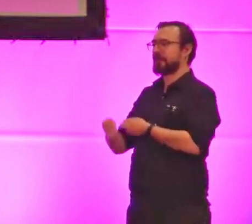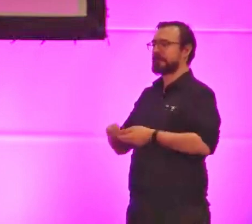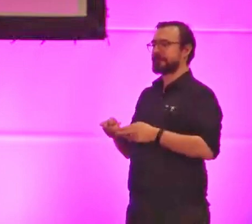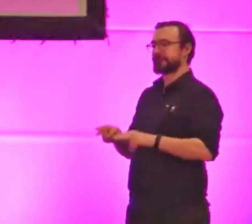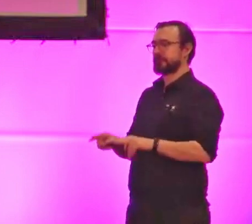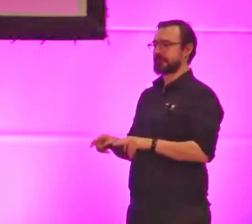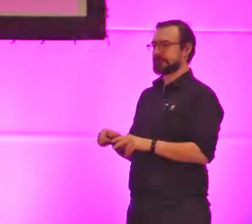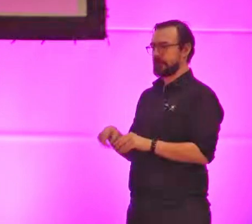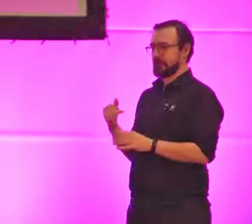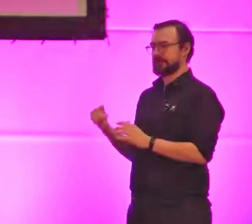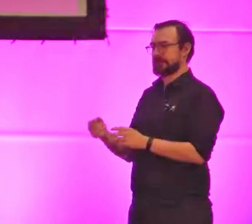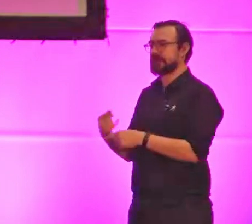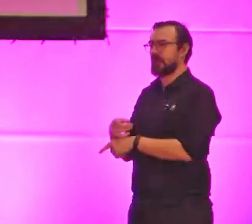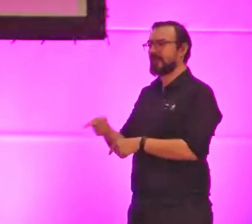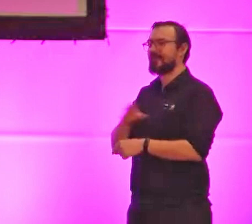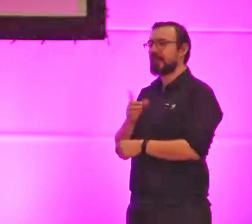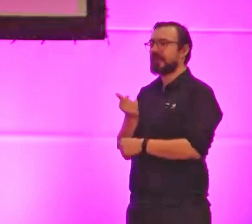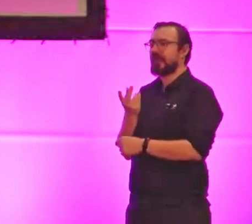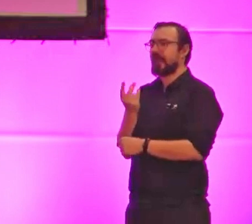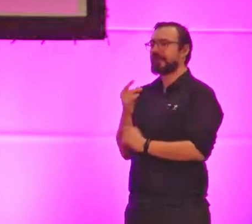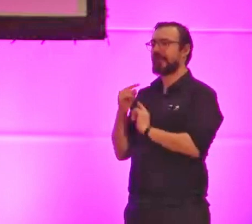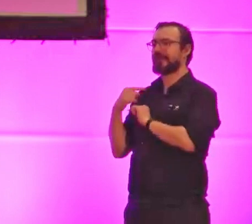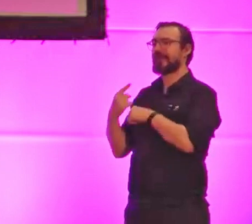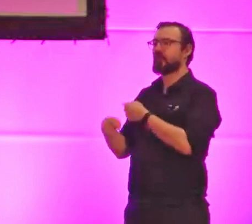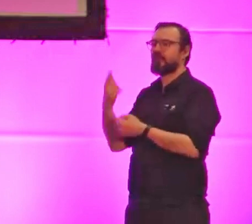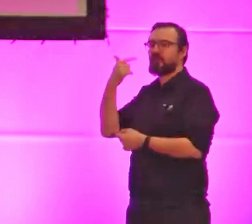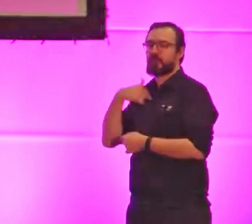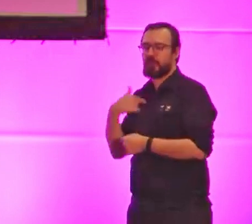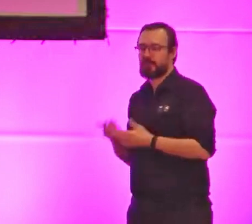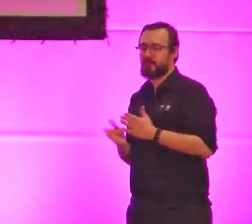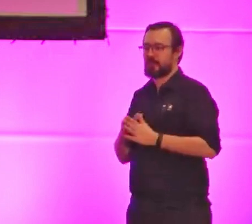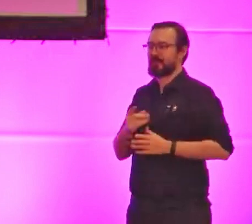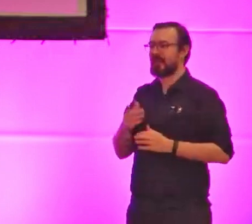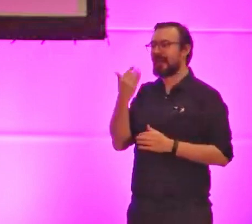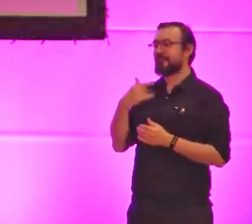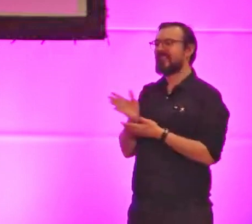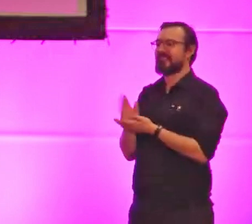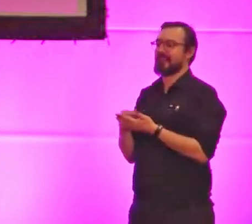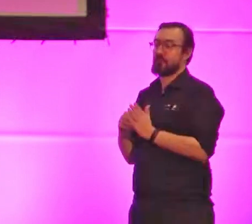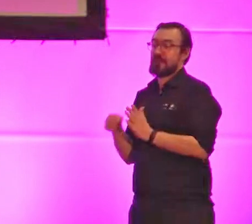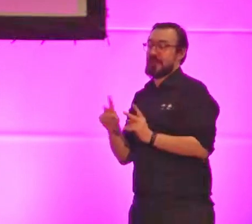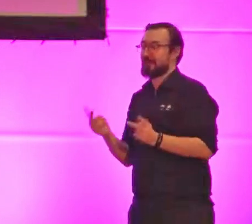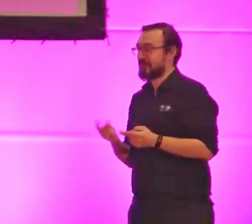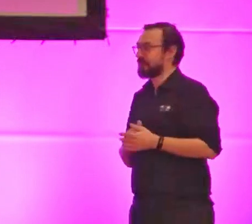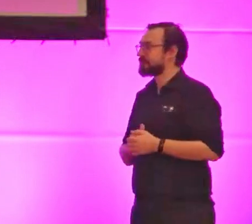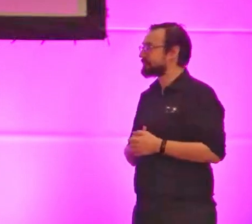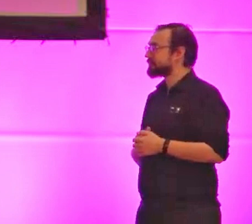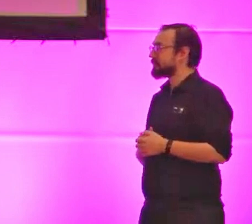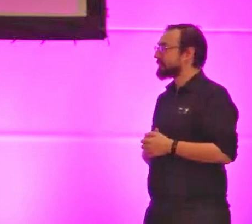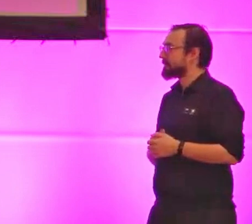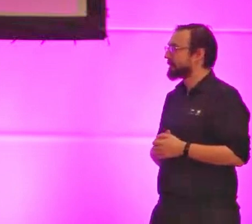affärsrättsjurister. Och där finns ju liksom en liten annan tradition, tror jag. Mm. Kan vara en del av det i alla fall.